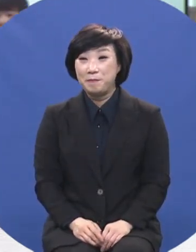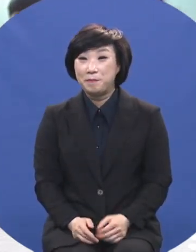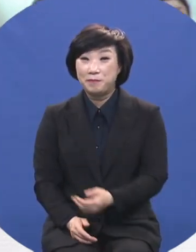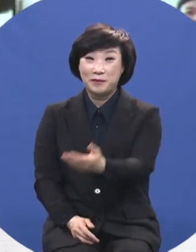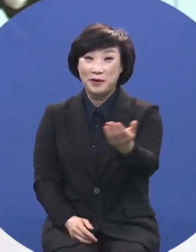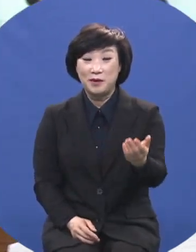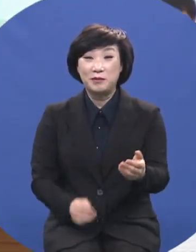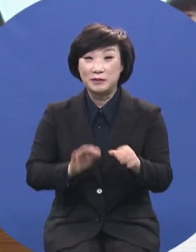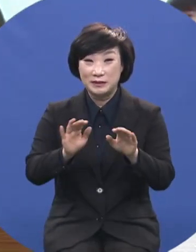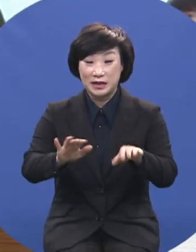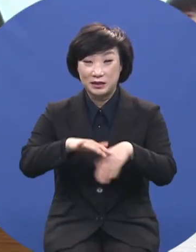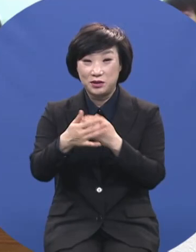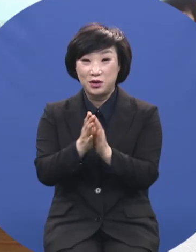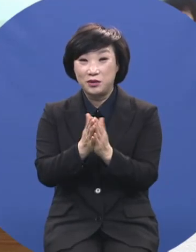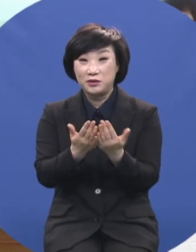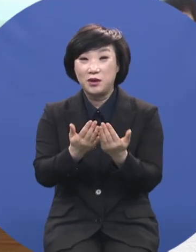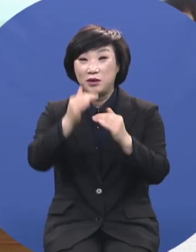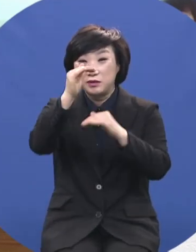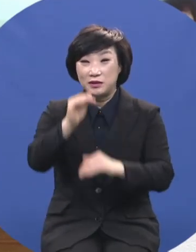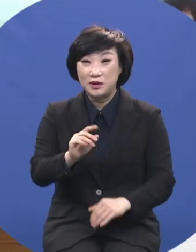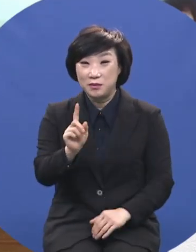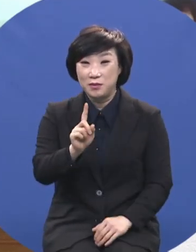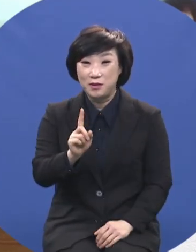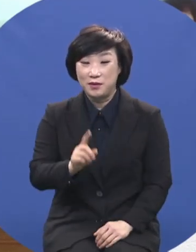여러분 성경은